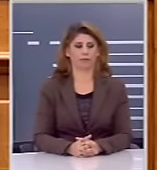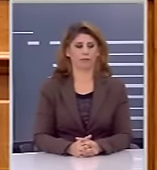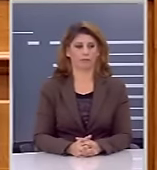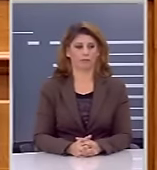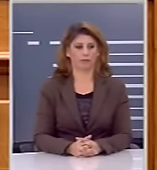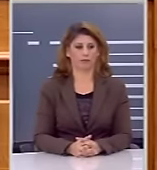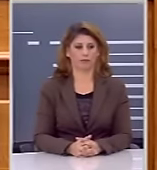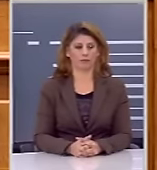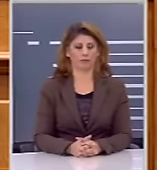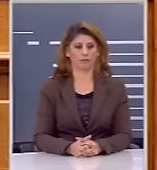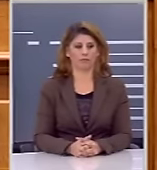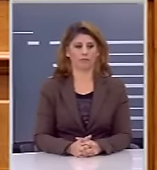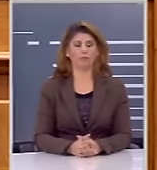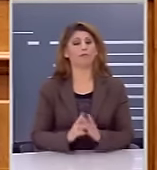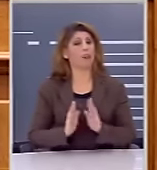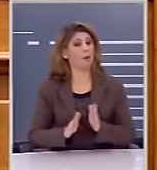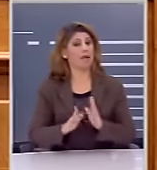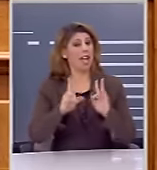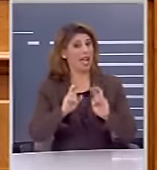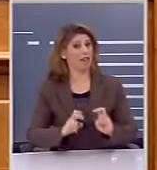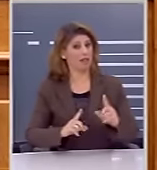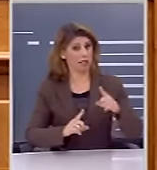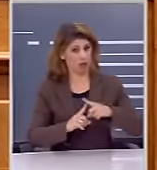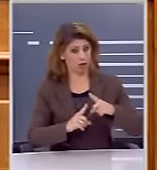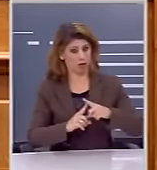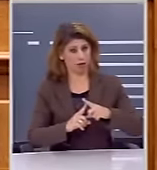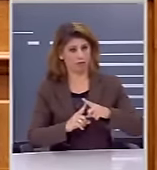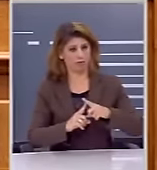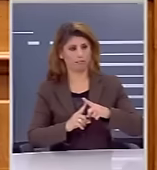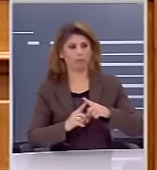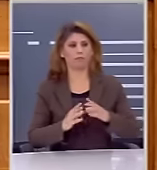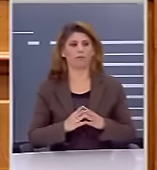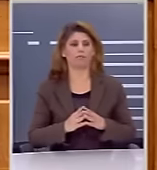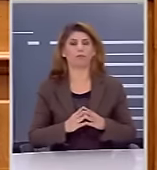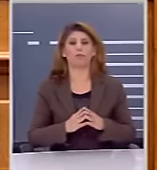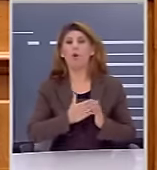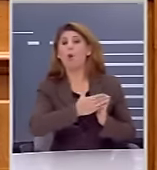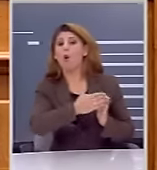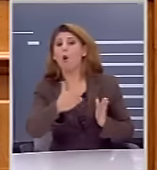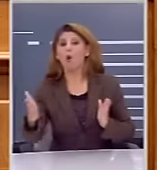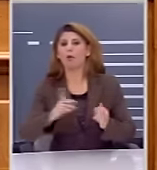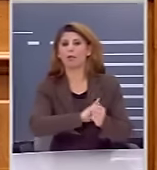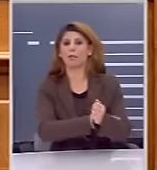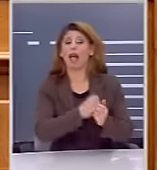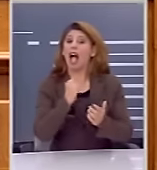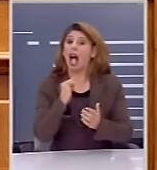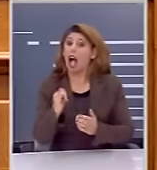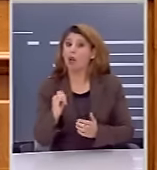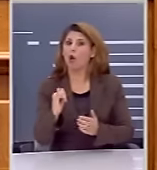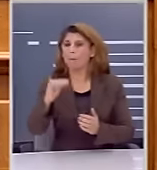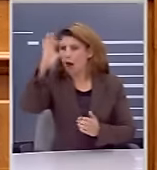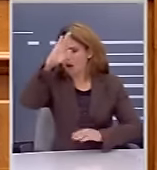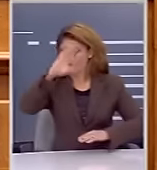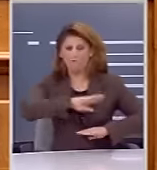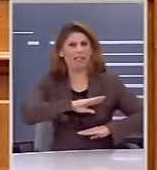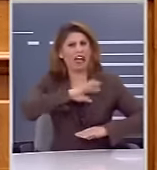Προχωρήσαμε για την έρευνα και την τεχνολογία με την αξιοποίηση όλου του δυναμικού μας, ακόμα και των στρατευσίμων. Και